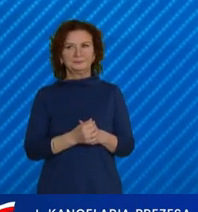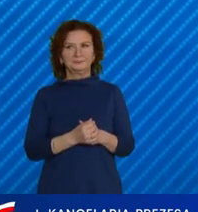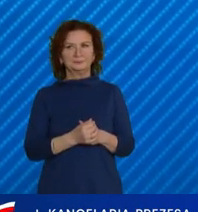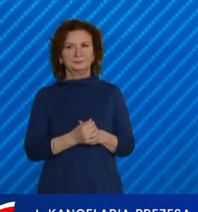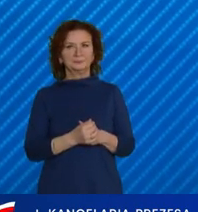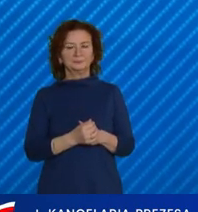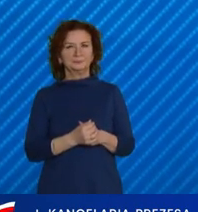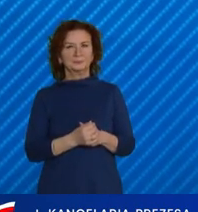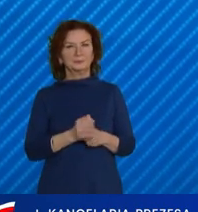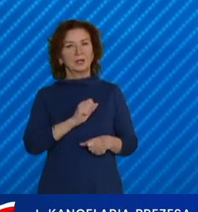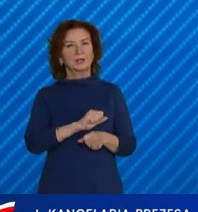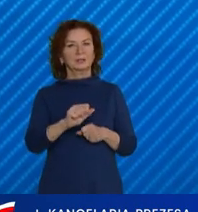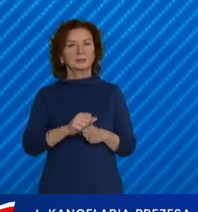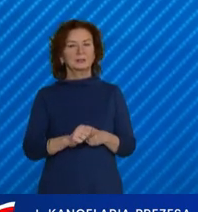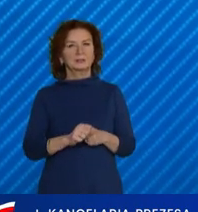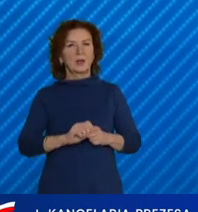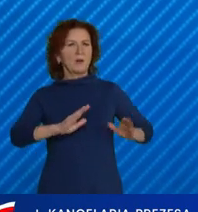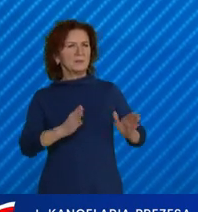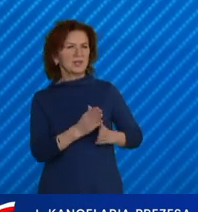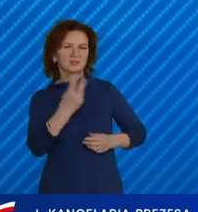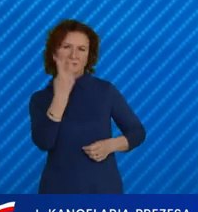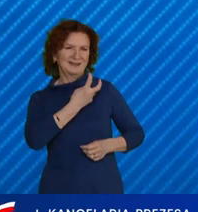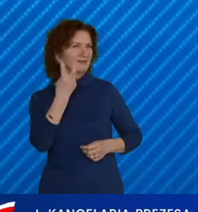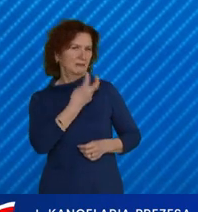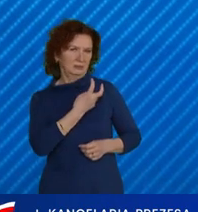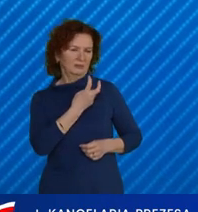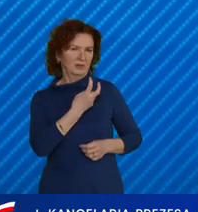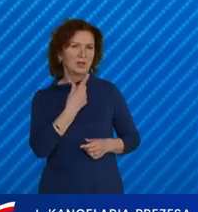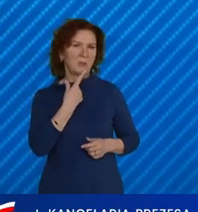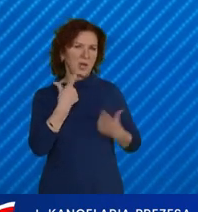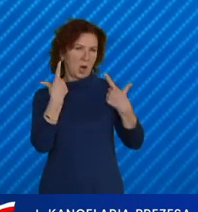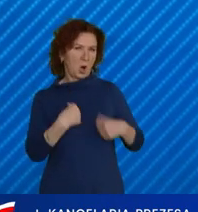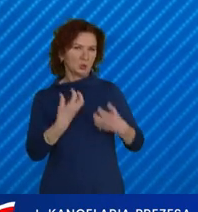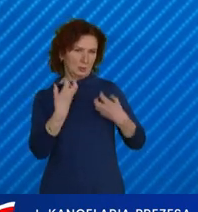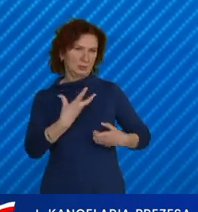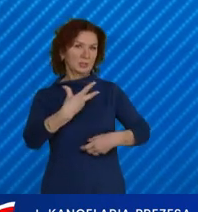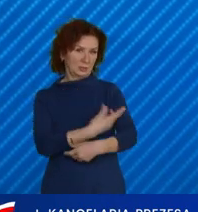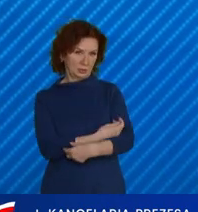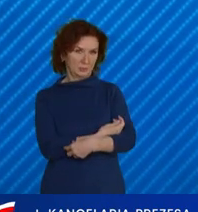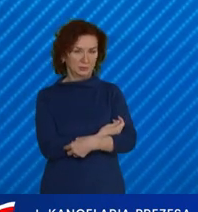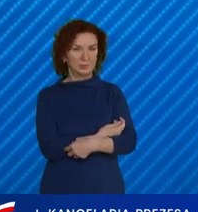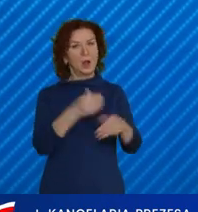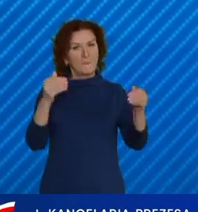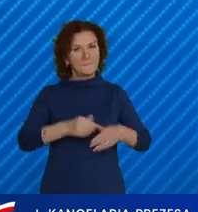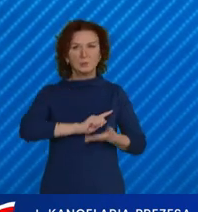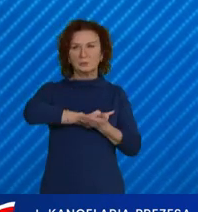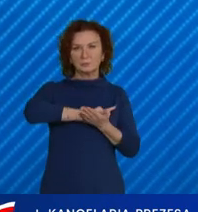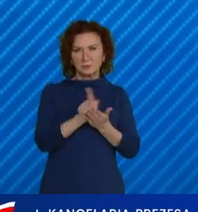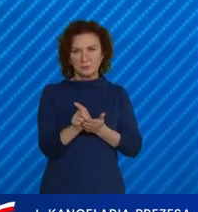że jest mniejsze zainteresowanie niż się spodziewaliśmy, no to możemy